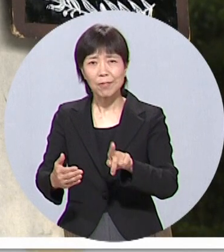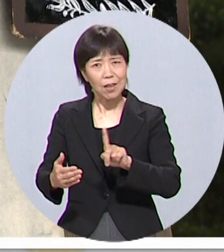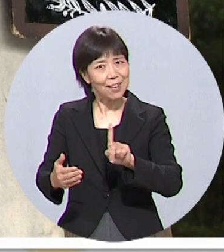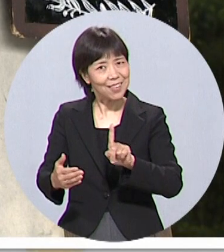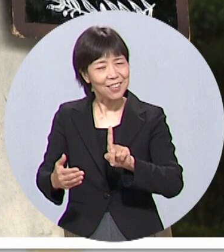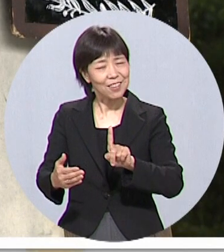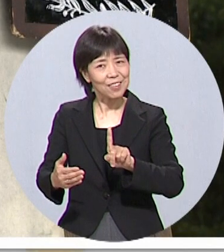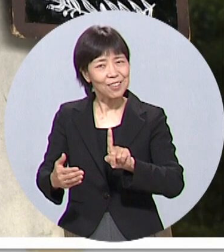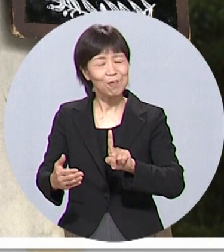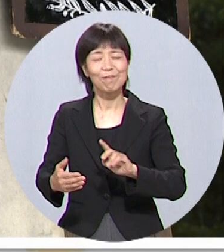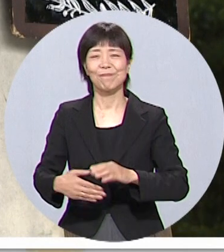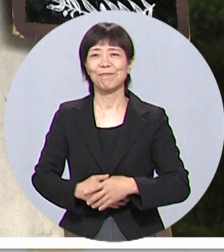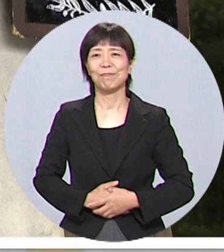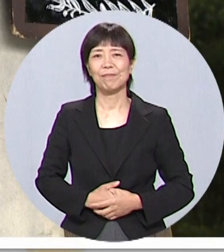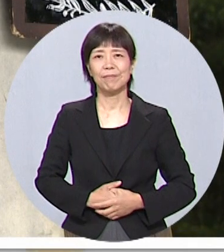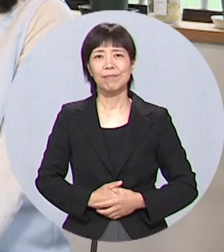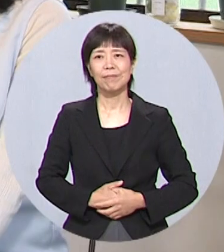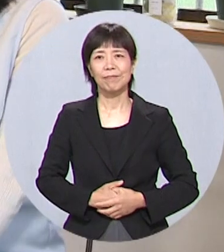いただけるんでしょうね。